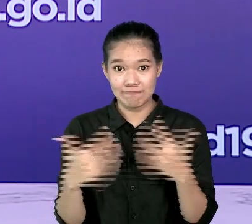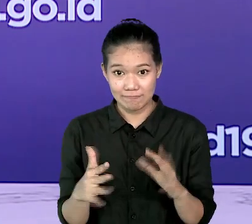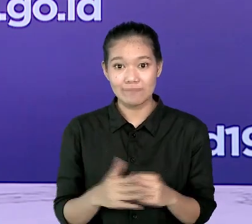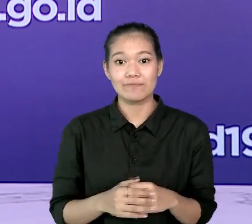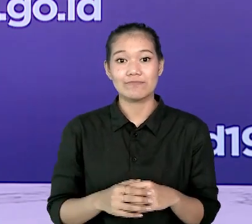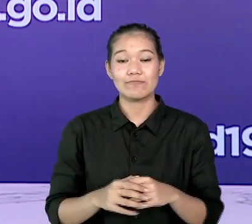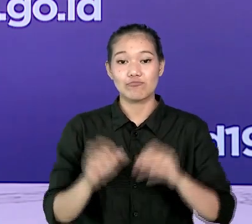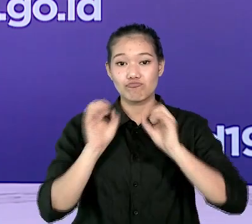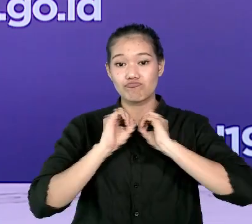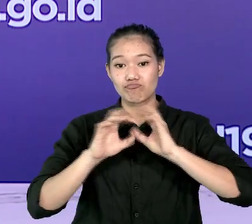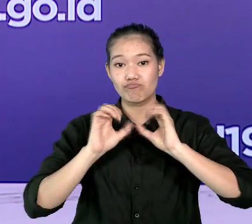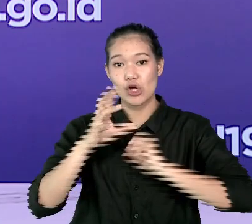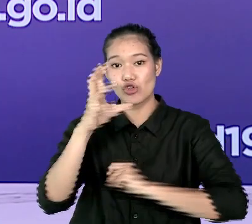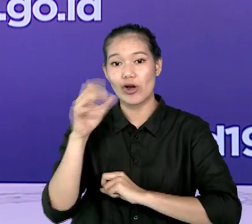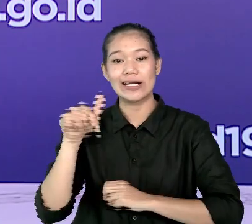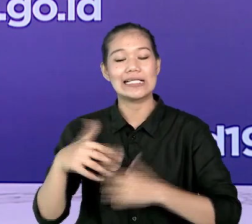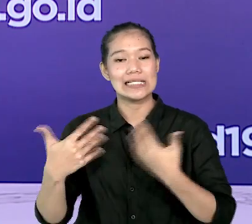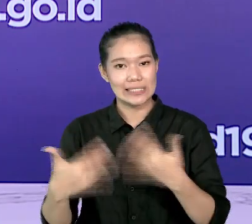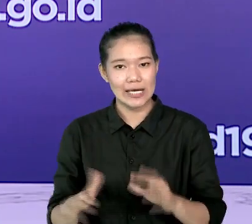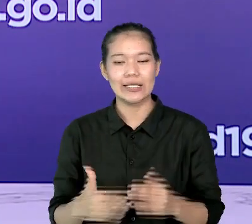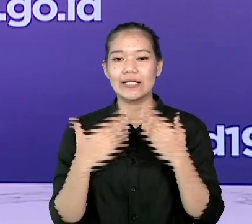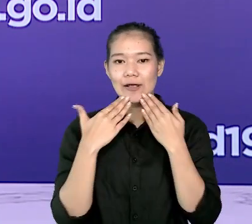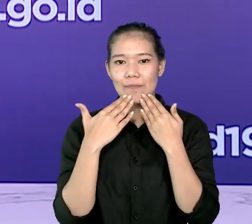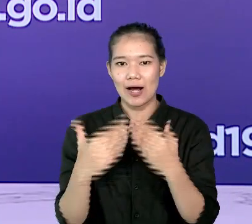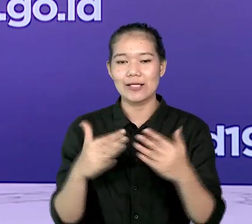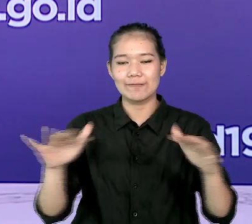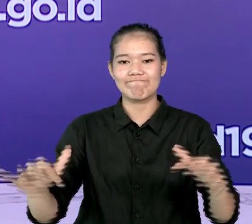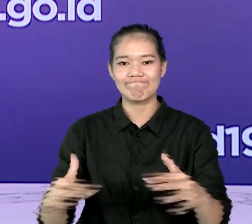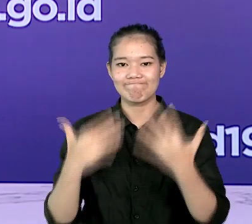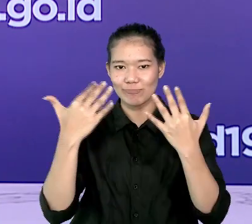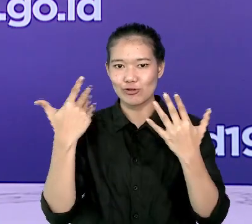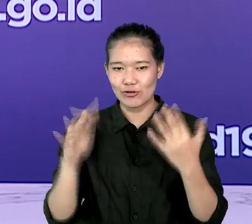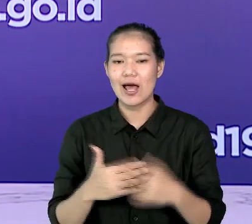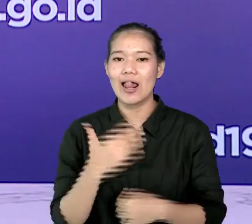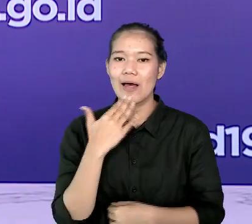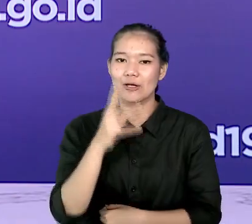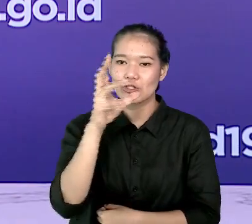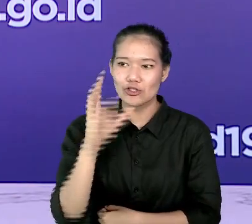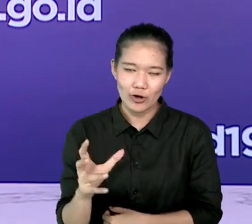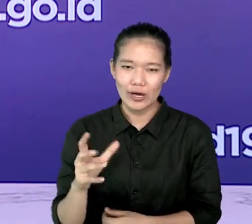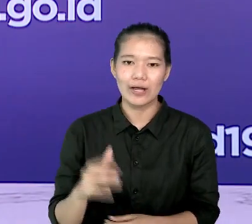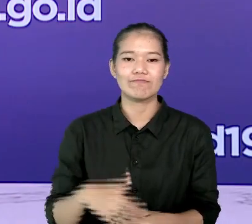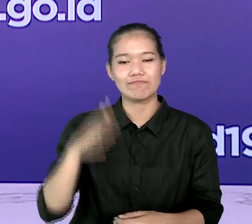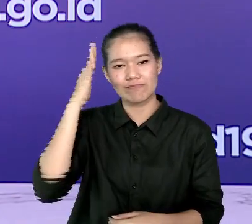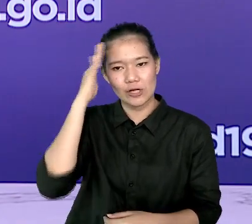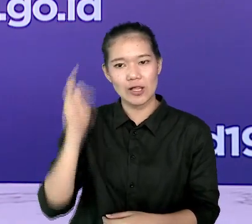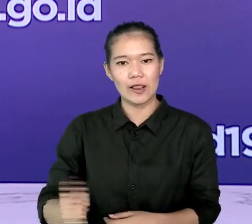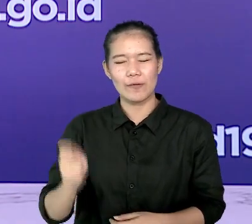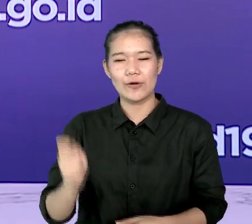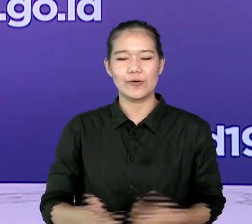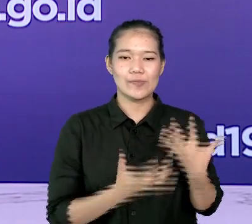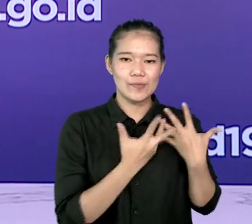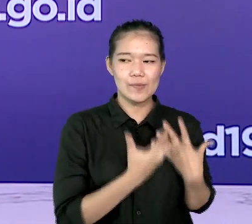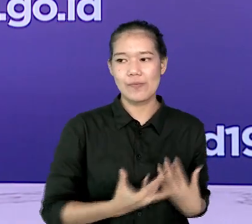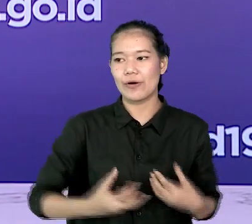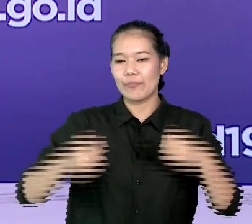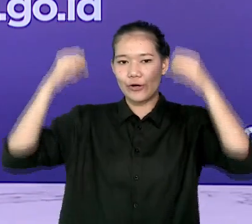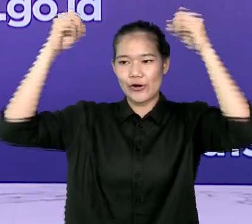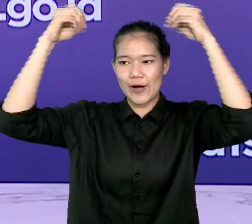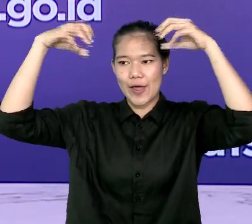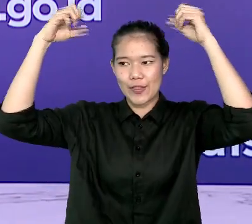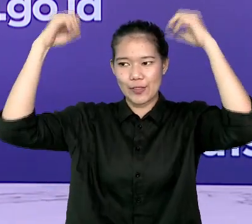demikian konferensi pers pada sore hari ini berakhir. Terima kasih atas perhatiannya. Selamat sore. Wassalamualaikum